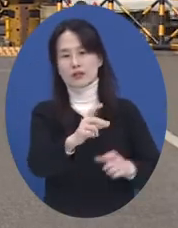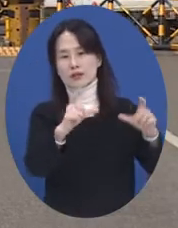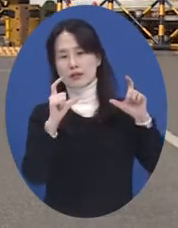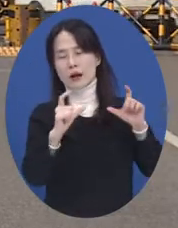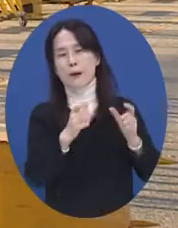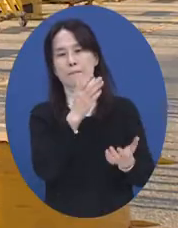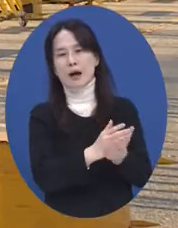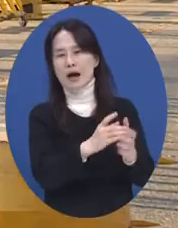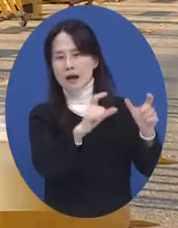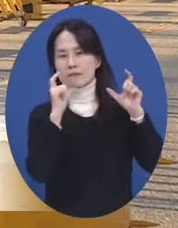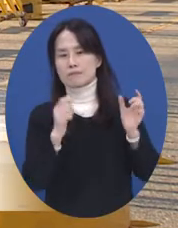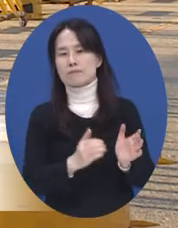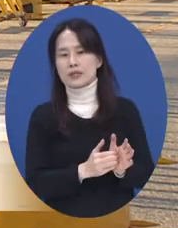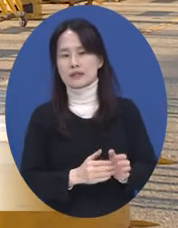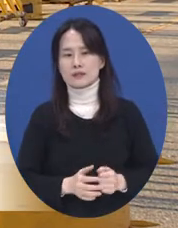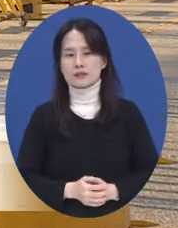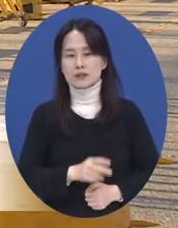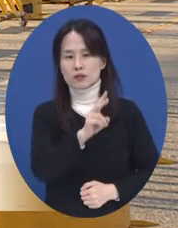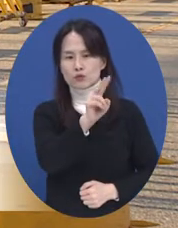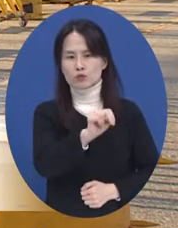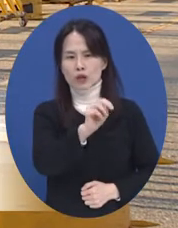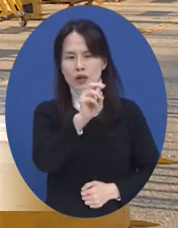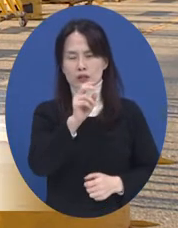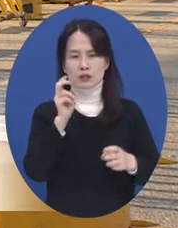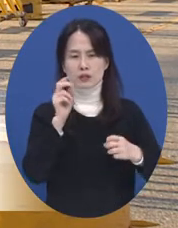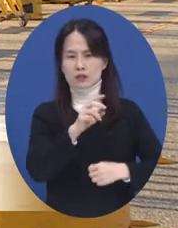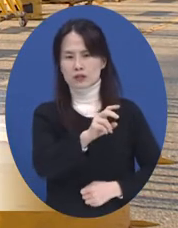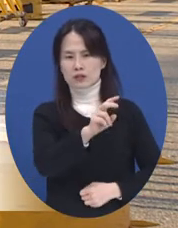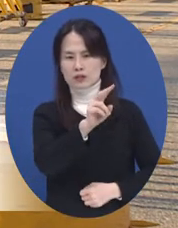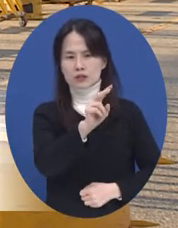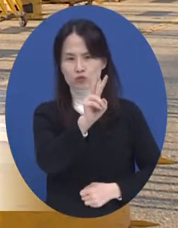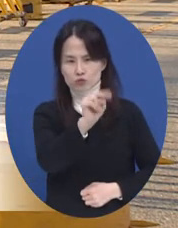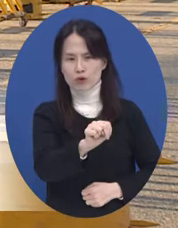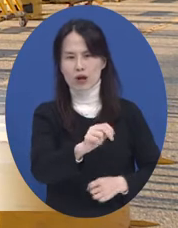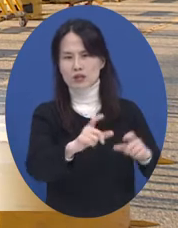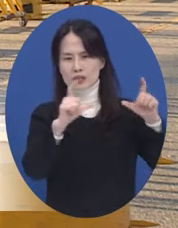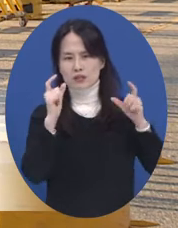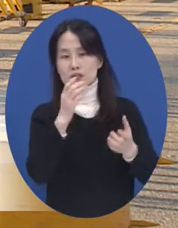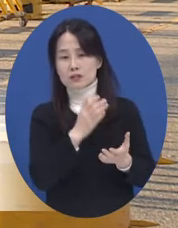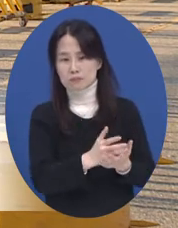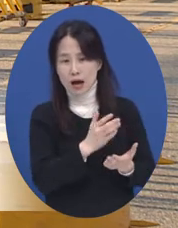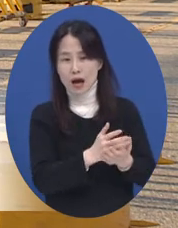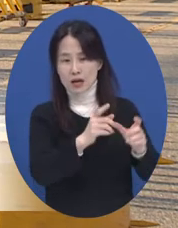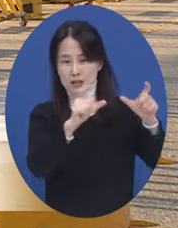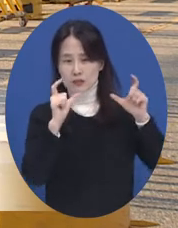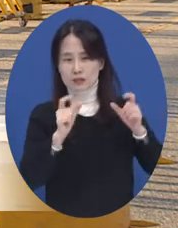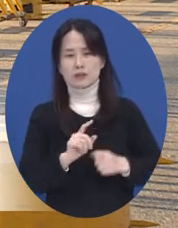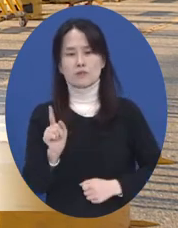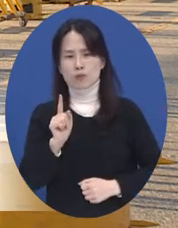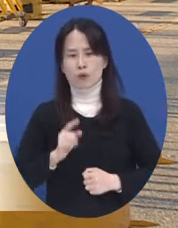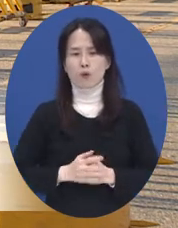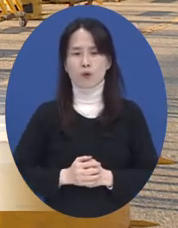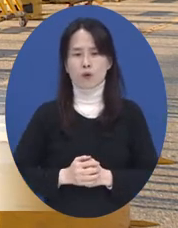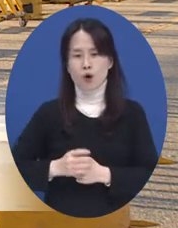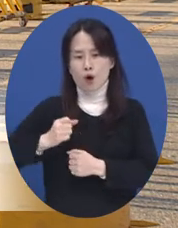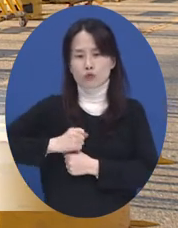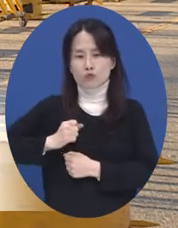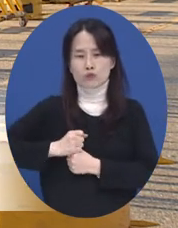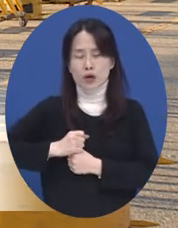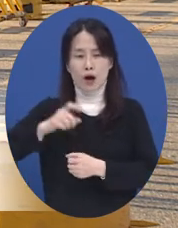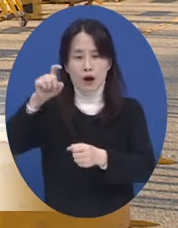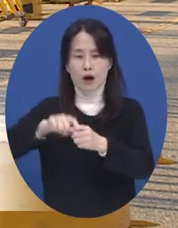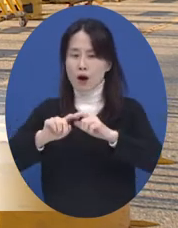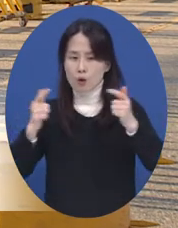제지당했습니다. 유엔사의 승인은 군사적인 성질에 한하는데 지금 비군사적인 행위까지 유엔사가